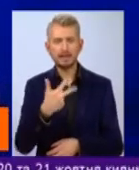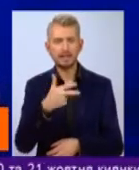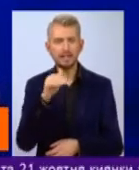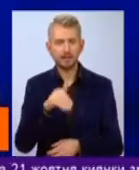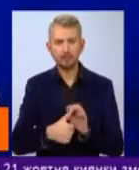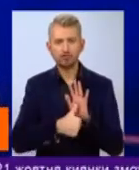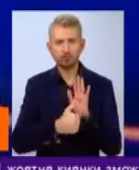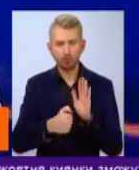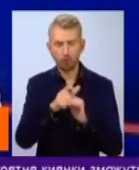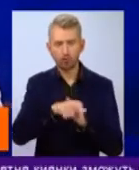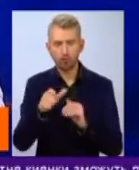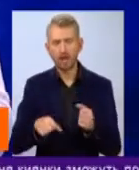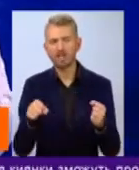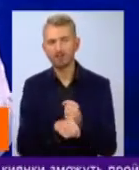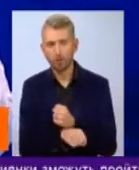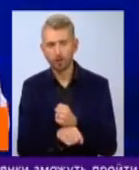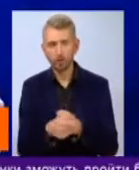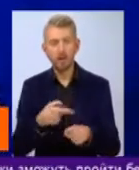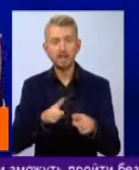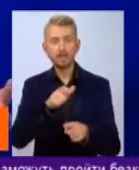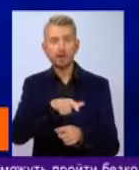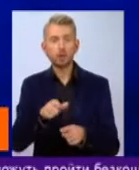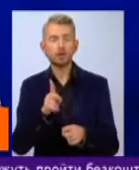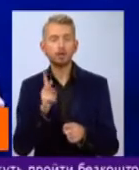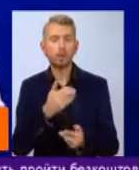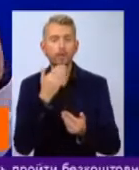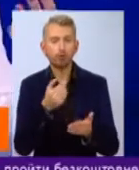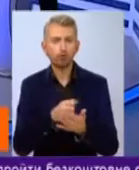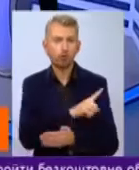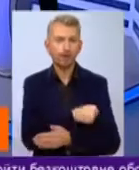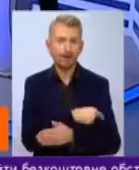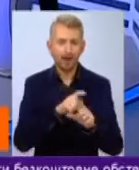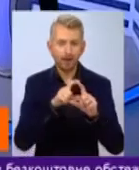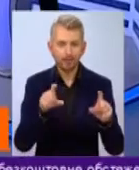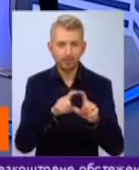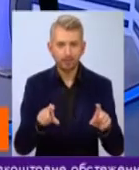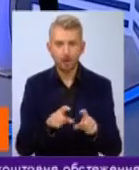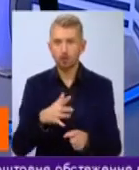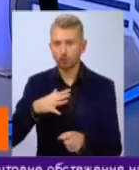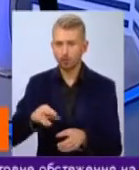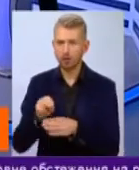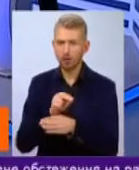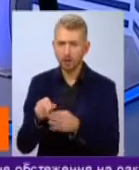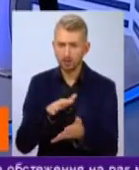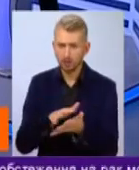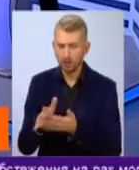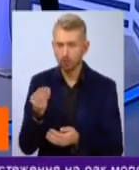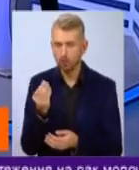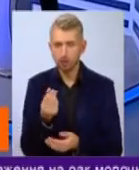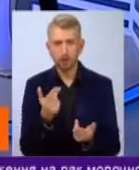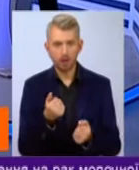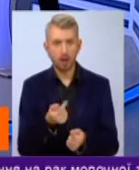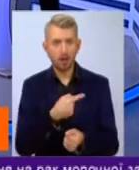33 600 людей травмовано. Тобто ці люди, які звернулися до лікарень, і це все... Не довелися лікуватися, витрачати на своє здоров'я. Так, це все ми,